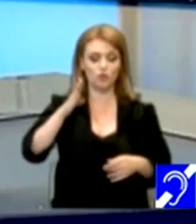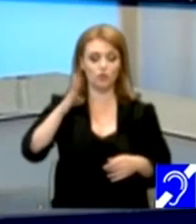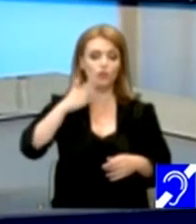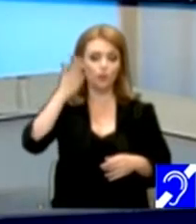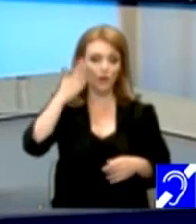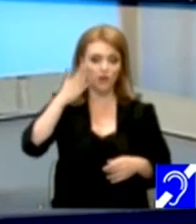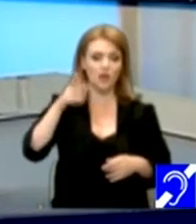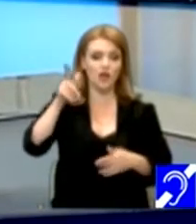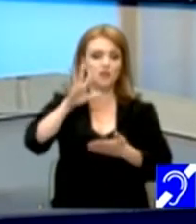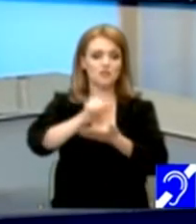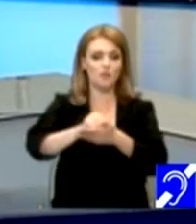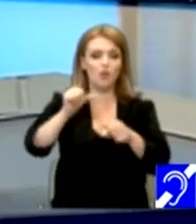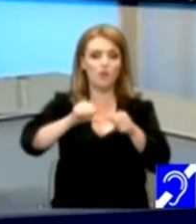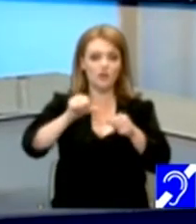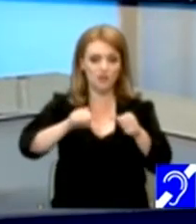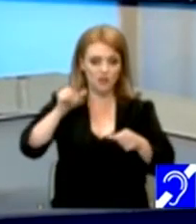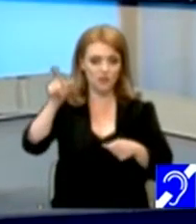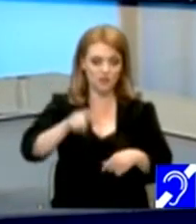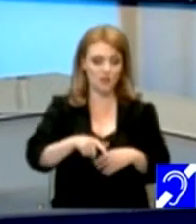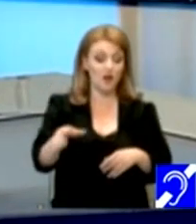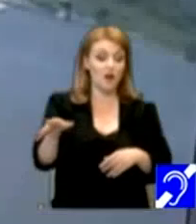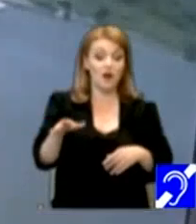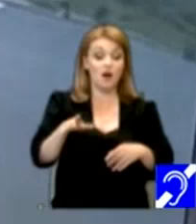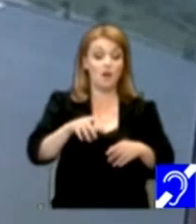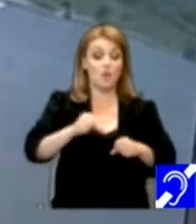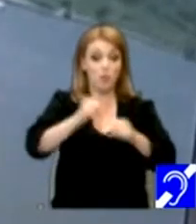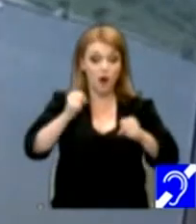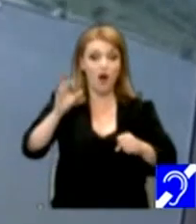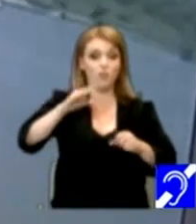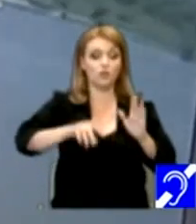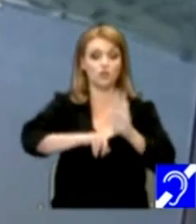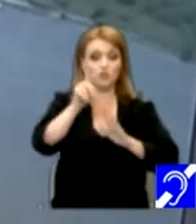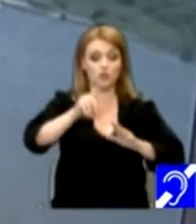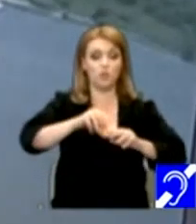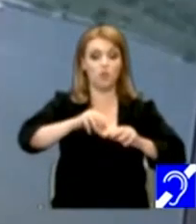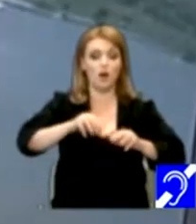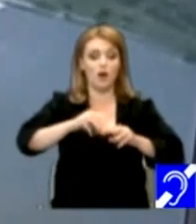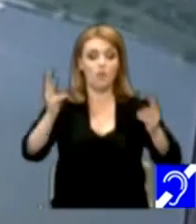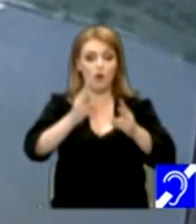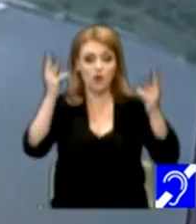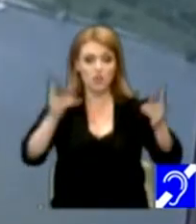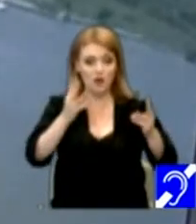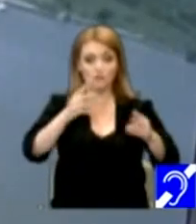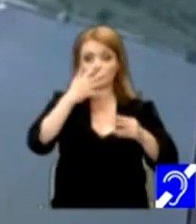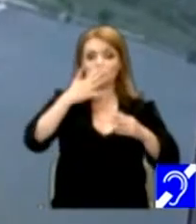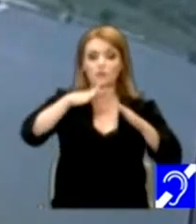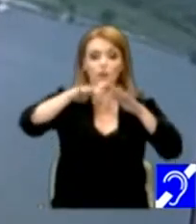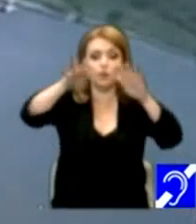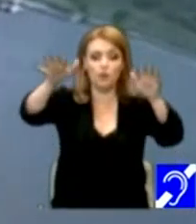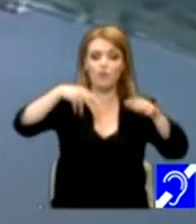din Năvodari. Deflagrația a fost urmată de un incendiu, iar norul gros de fum a fost vizibil de la 10 de kilometri